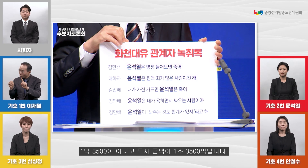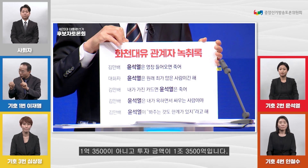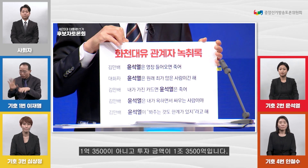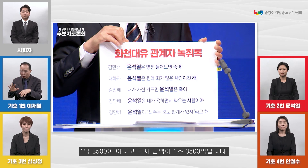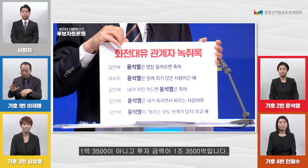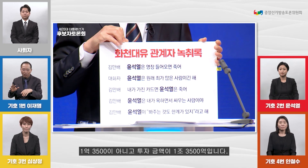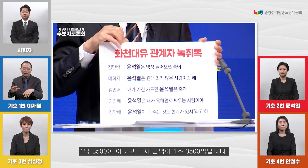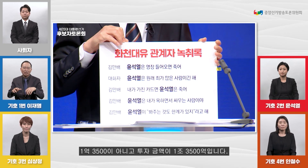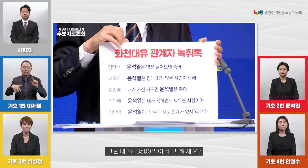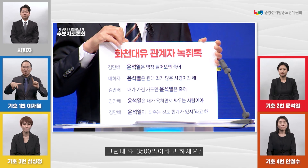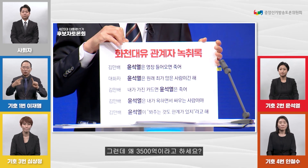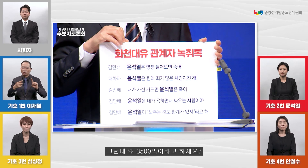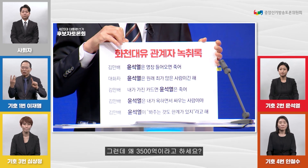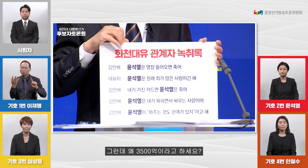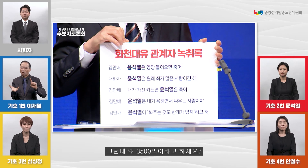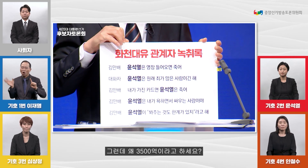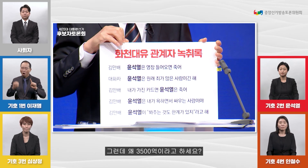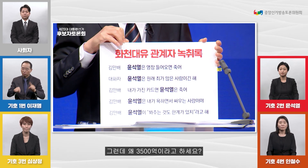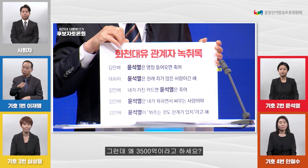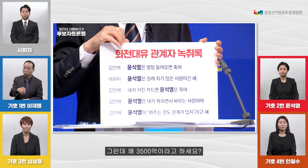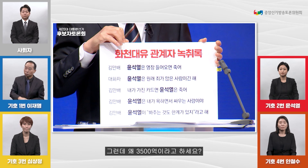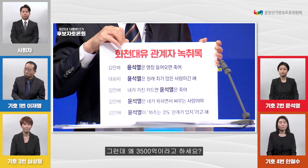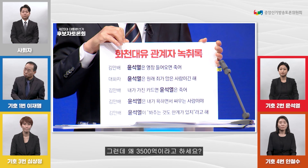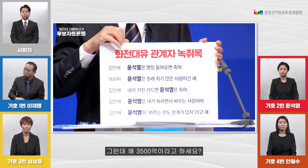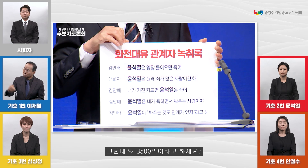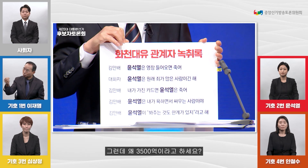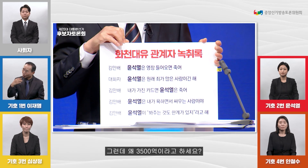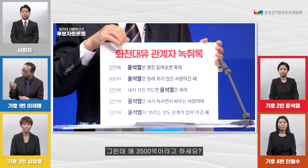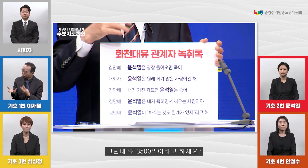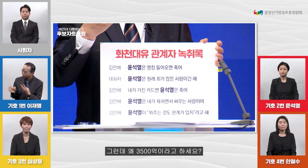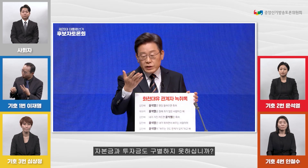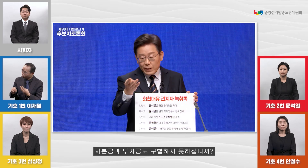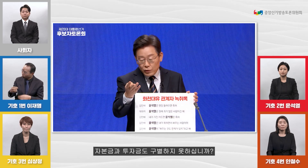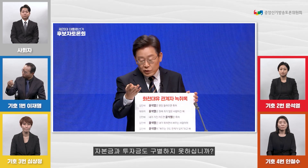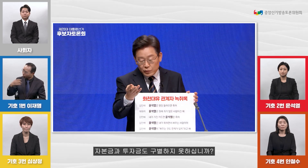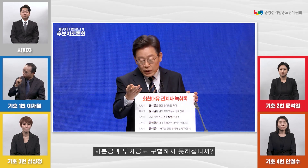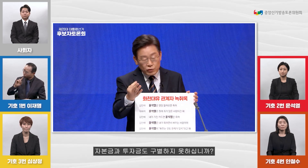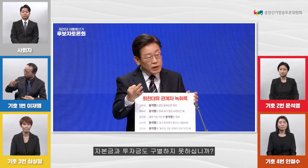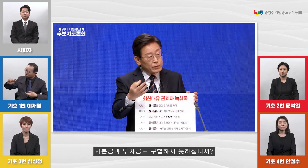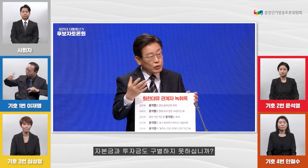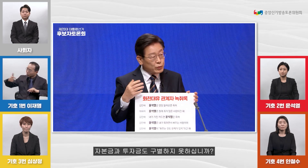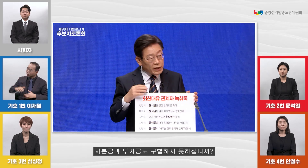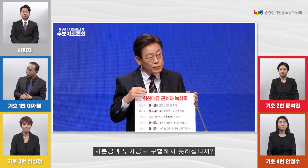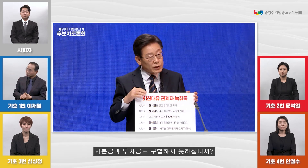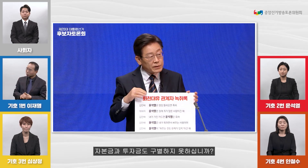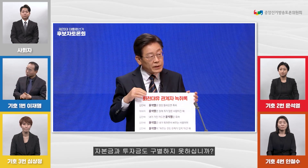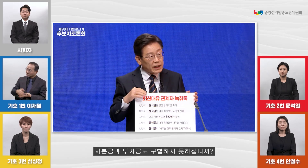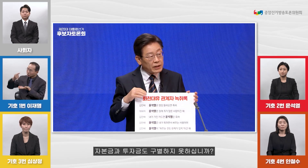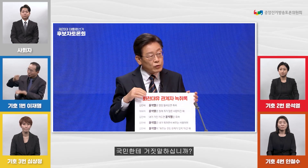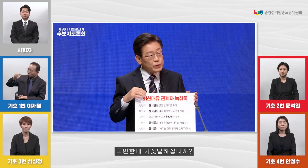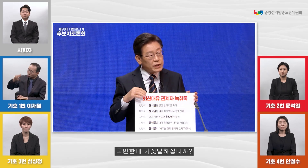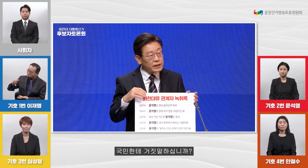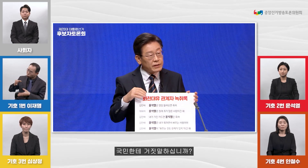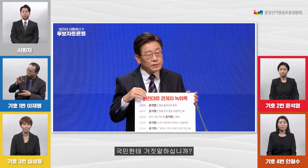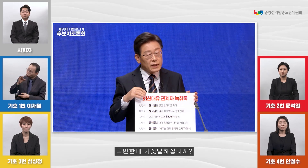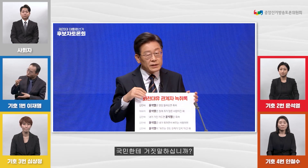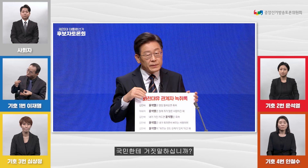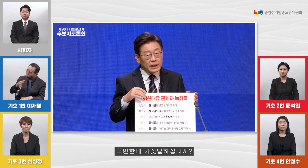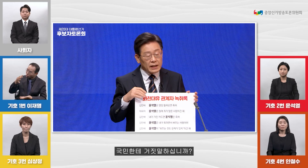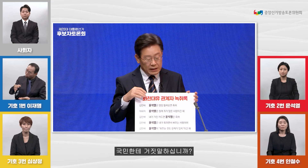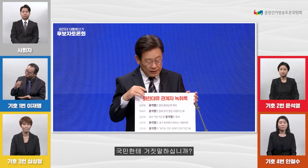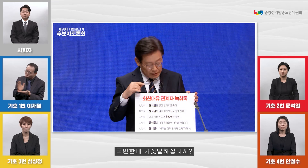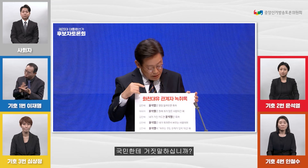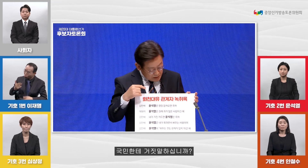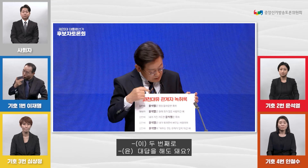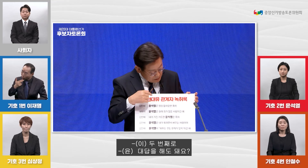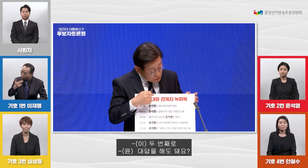1조 3천억 원입니다. 근데 왜 3억 5천이라고 하세요? 자본금과 투자금도 구별하지 못하십니까? 국민들한테 거짓말